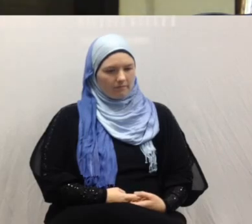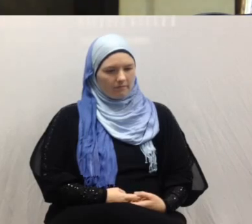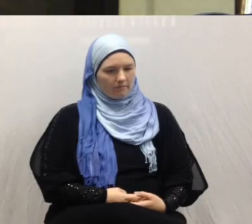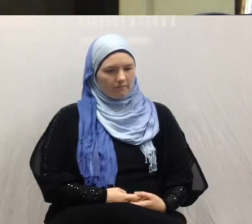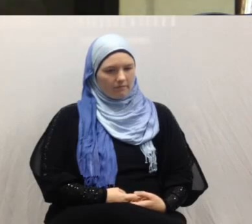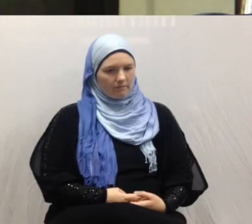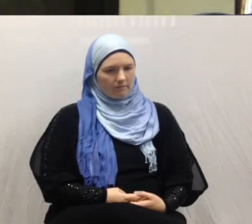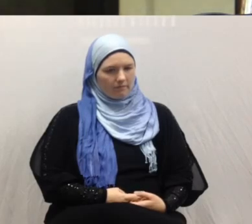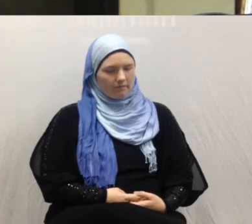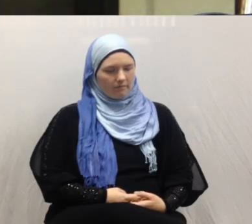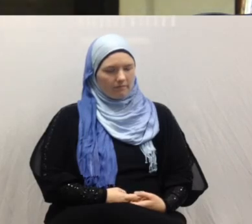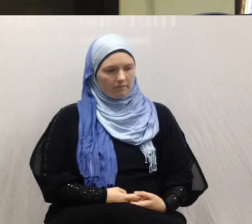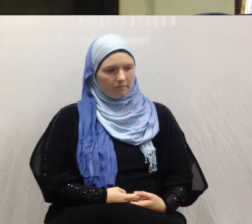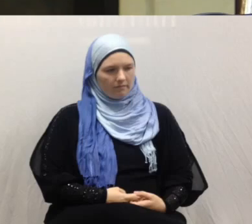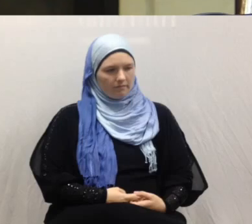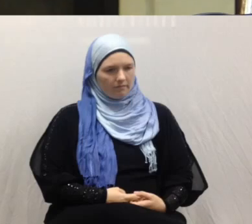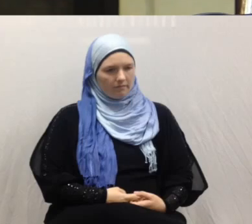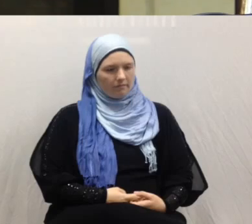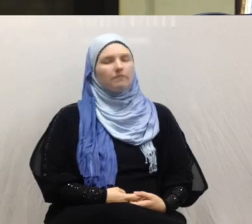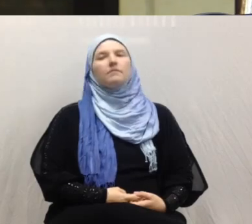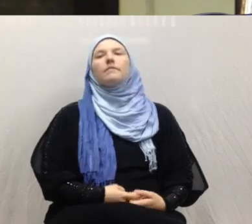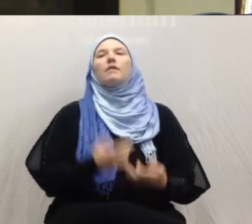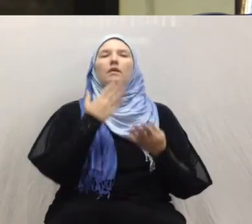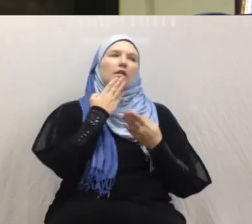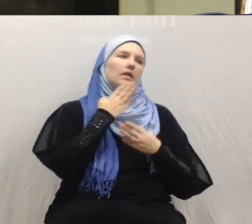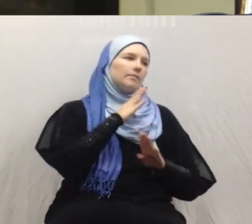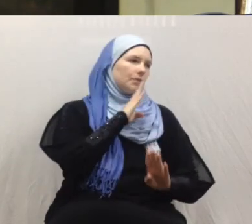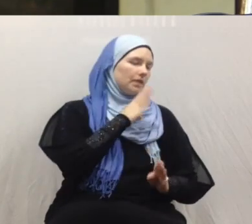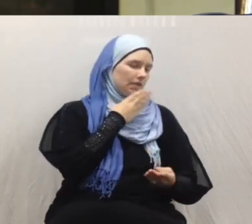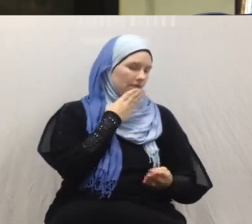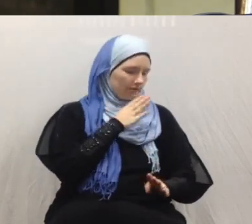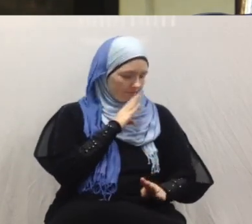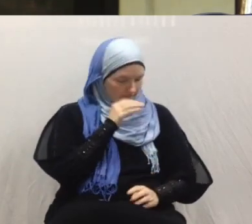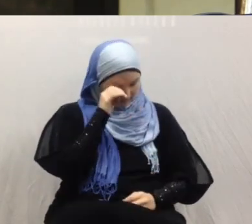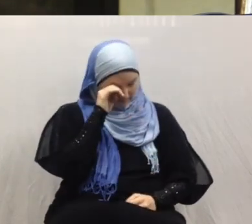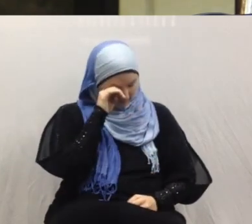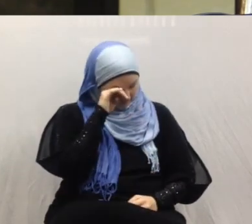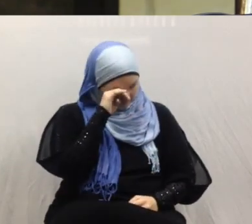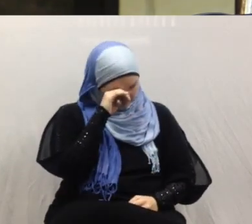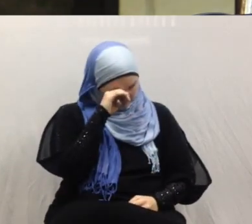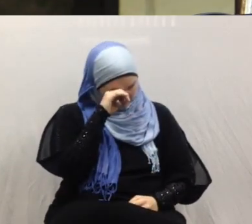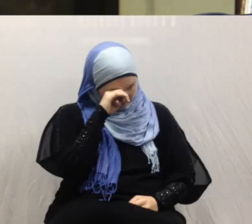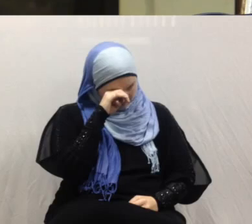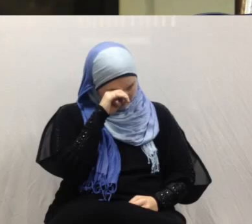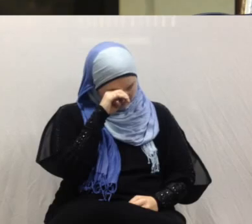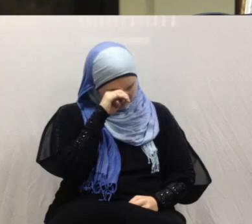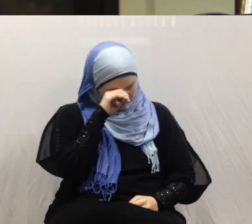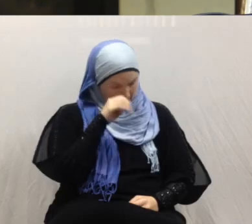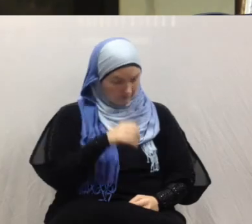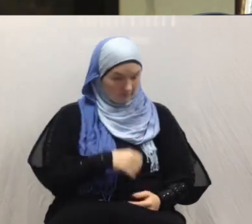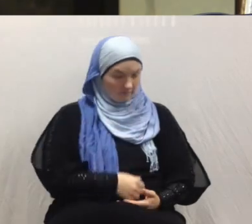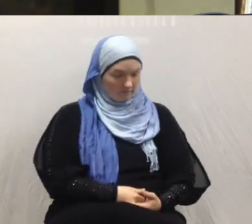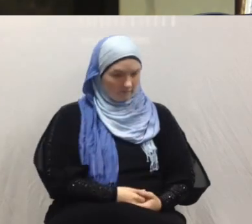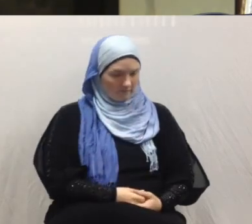الحمد لله وكفى والصلاة والسلام على عباده الذين اصطفى وأشهد أن لا إله إلا الله وحده لا شريك له وأشهد